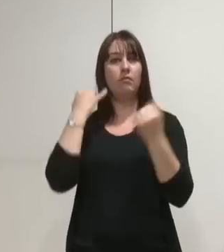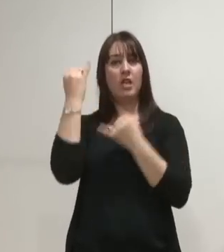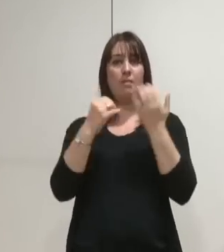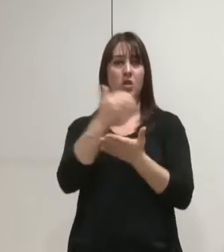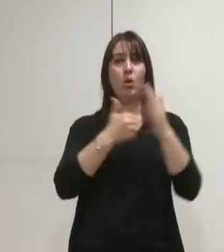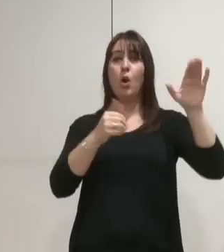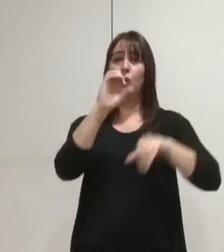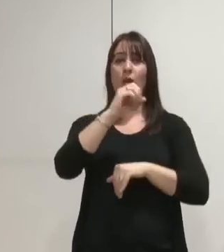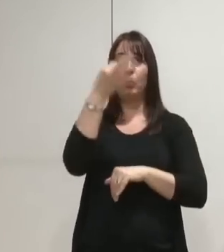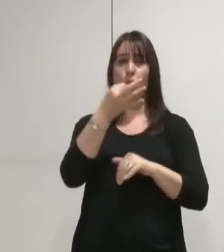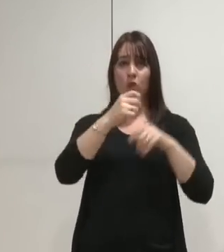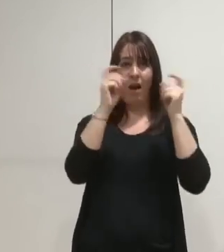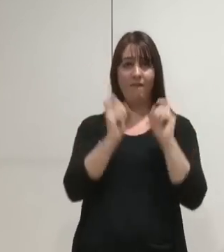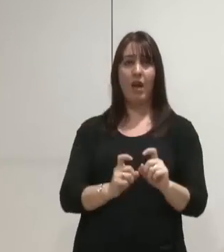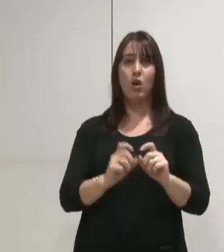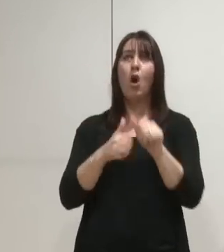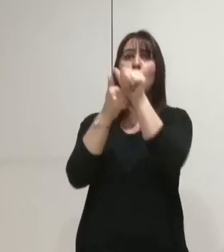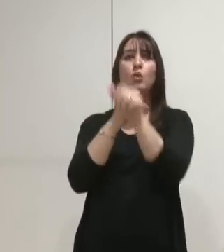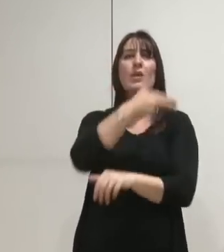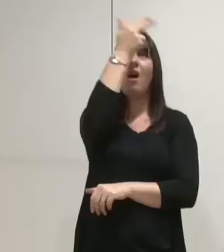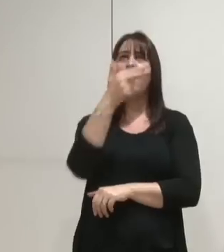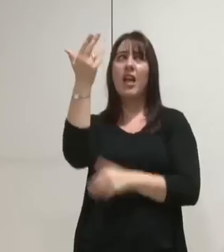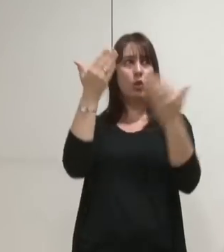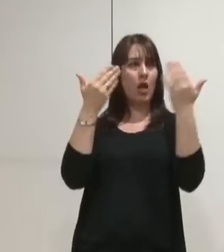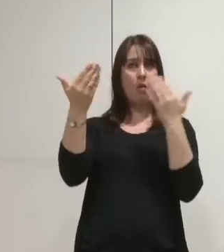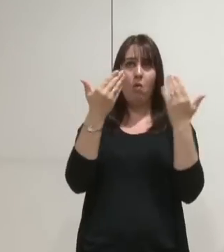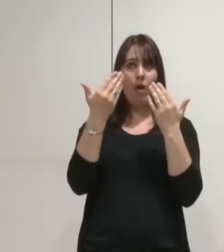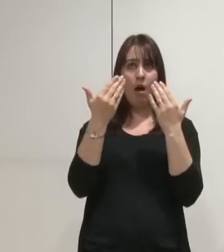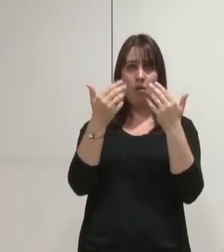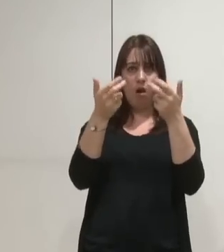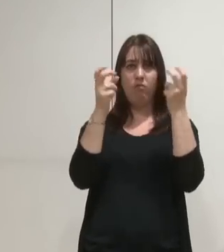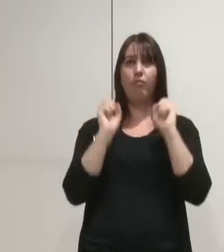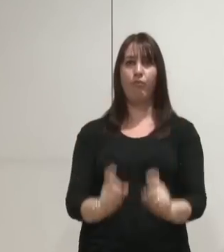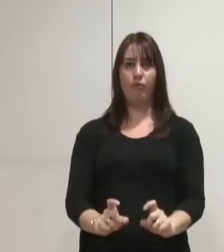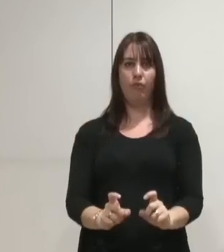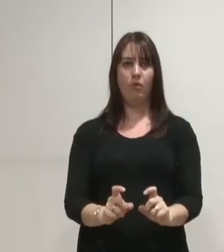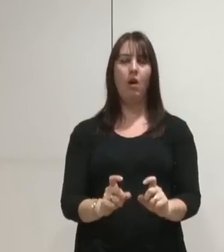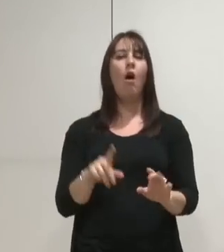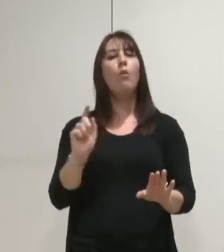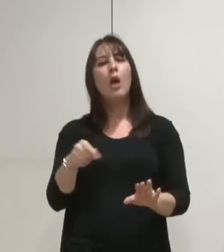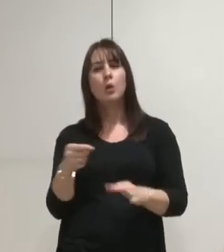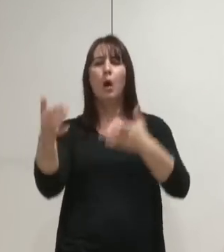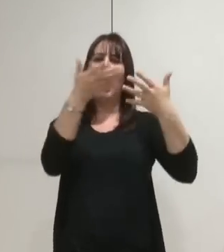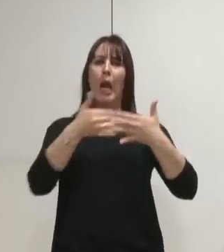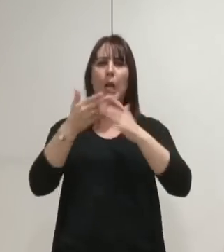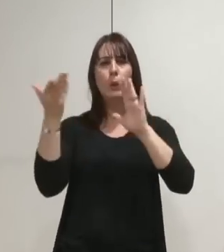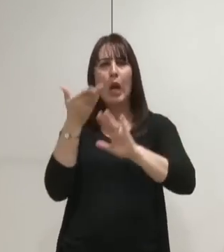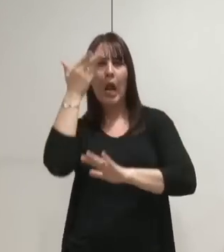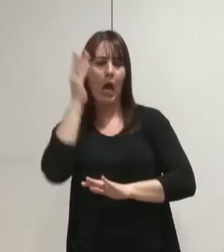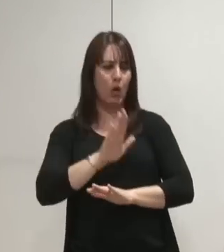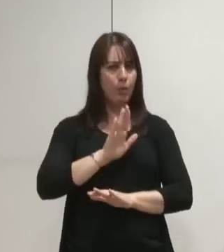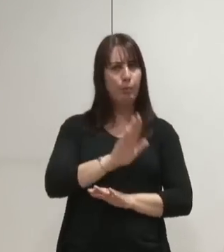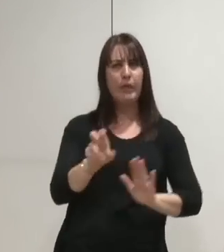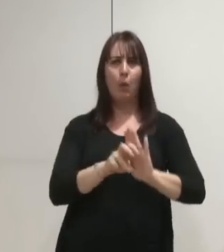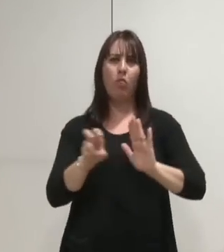de 60 % à la moyenne nationale concrètement et hors calcul savant de pondération locale